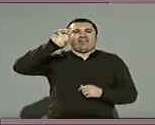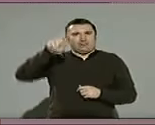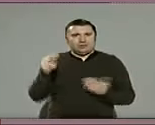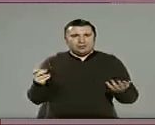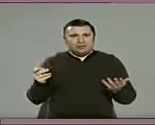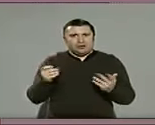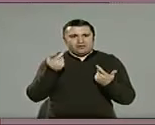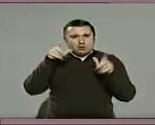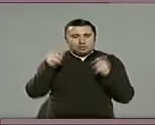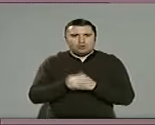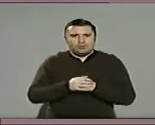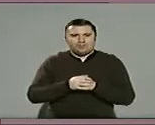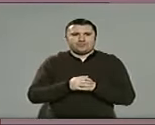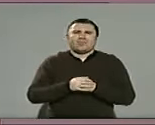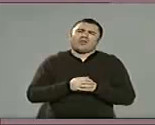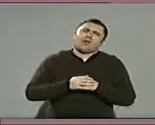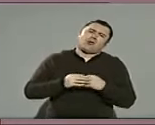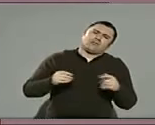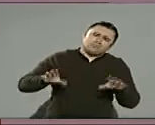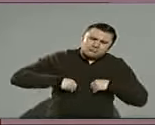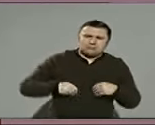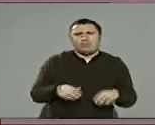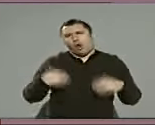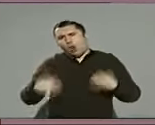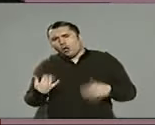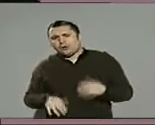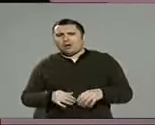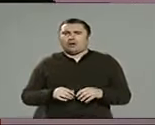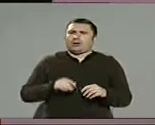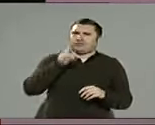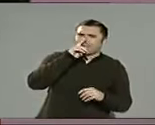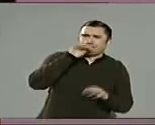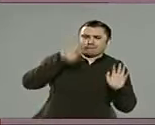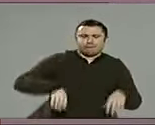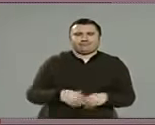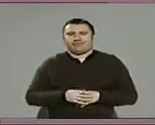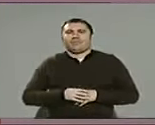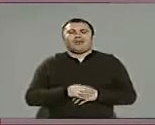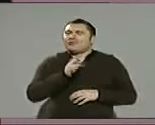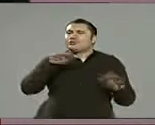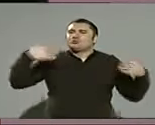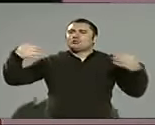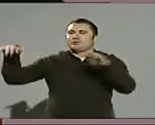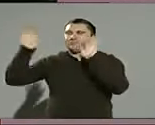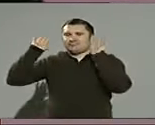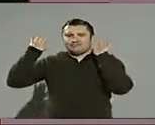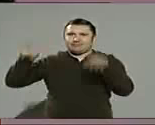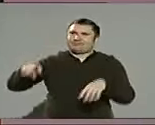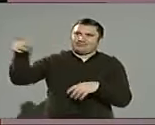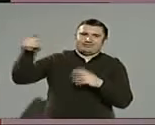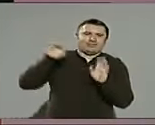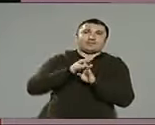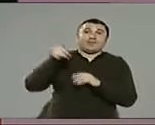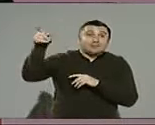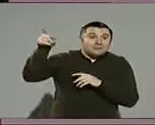Also, nehmt das locker und heiter. Ich meine, lasst die ihre Spielchen spielen. Ich finde es wunderbar, dass die sich darüber